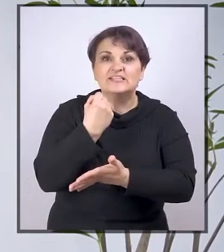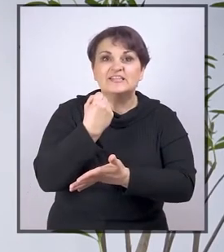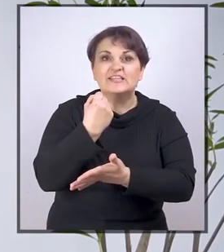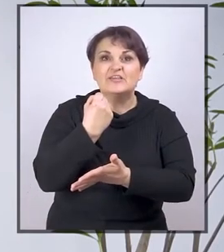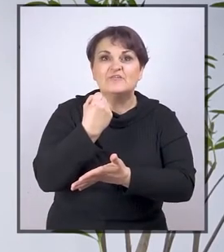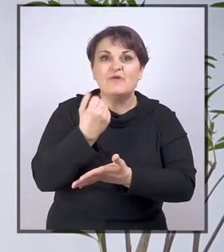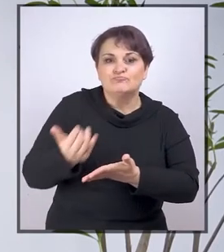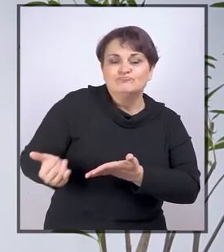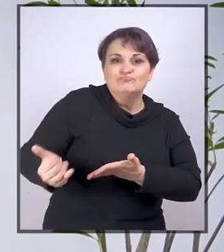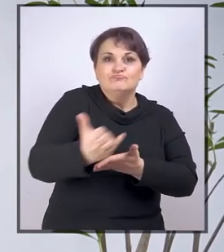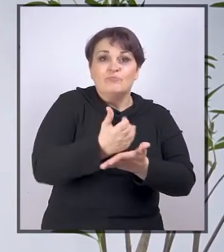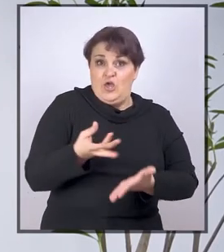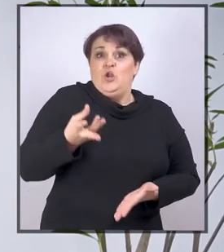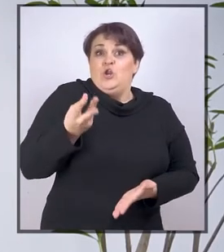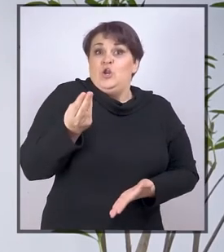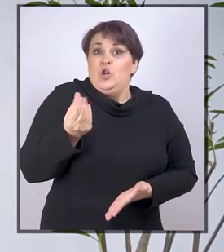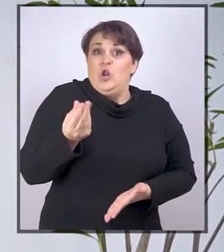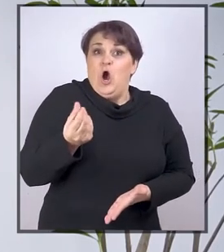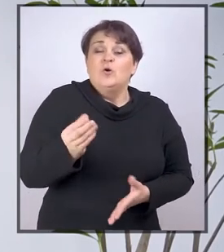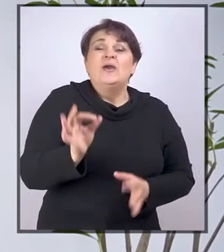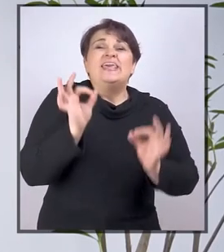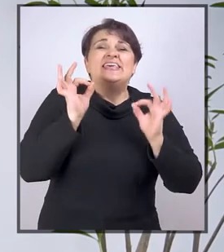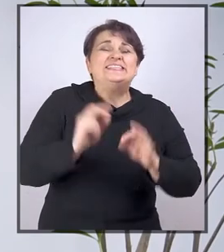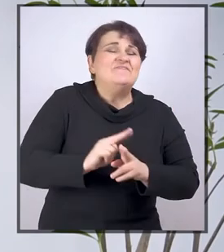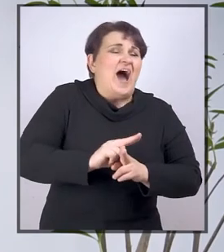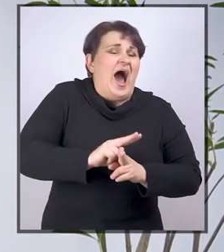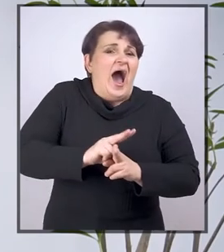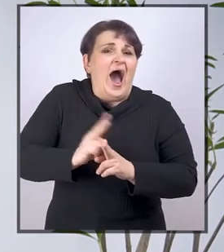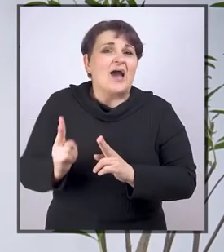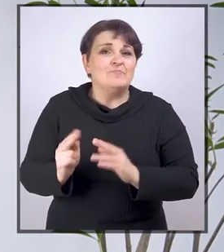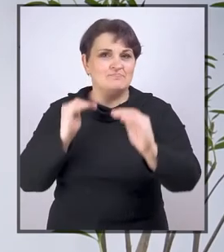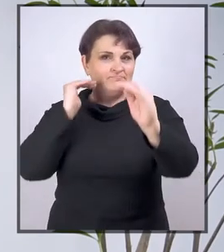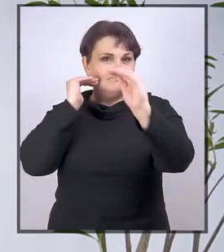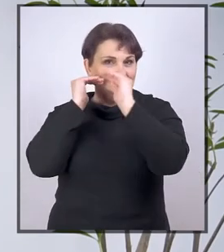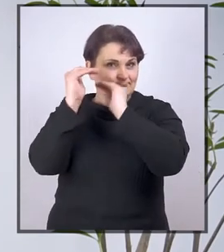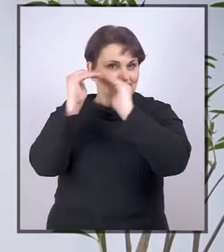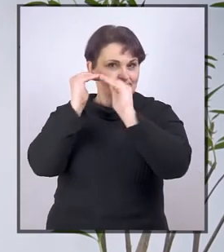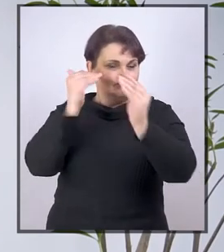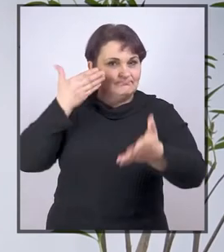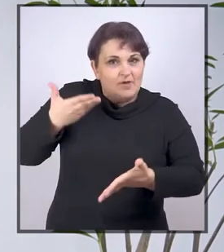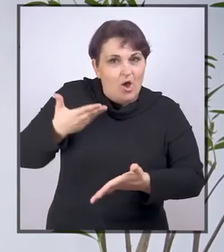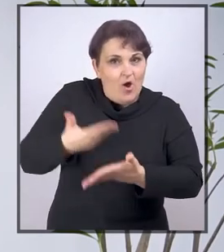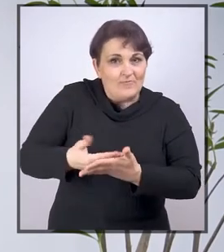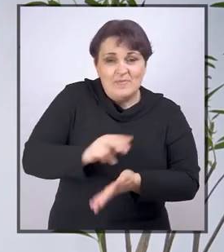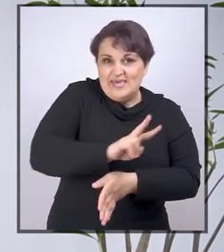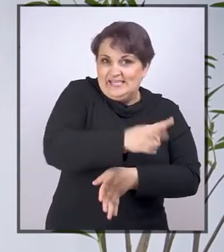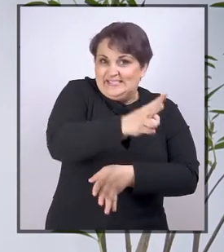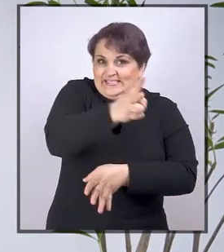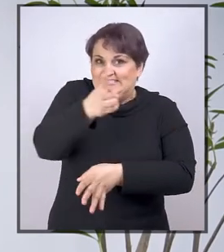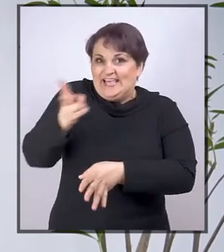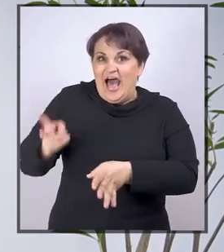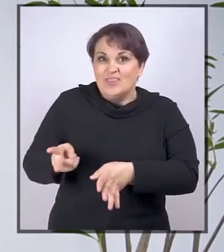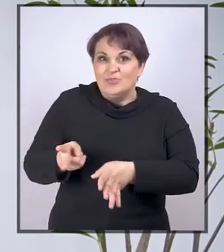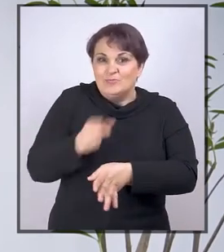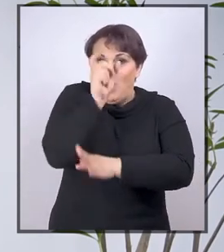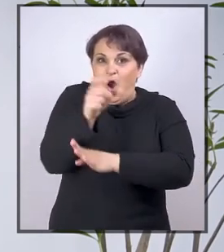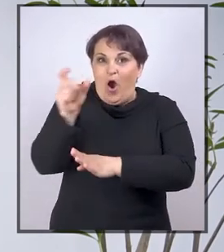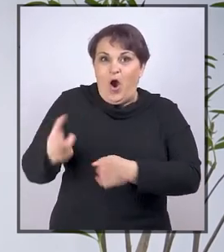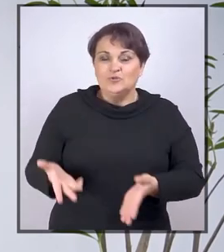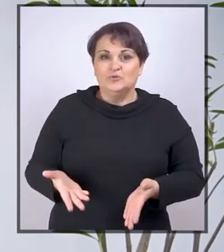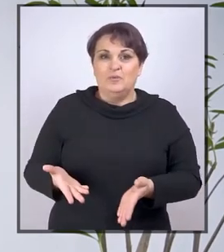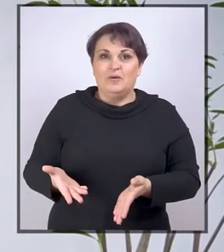dobit financijsku i svaku drugu na ravnopravnoj osnovi sa drugim